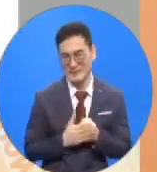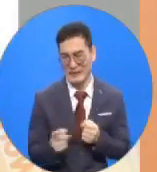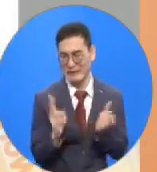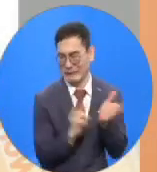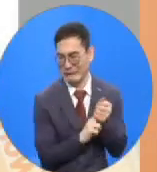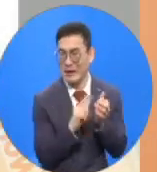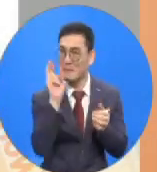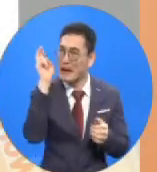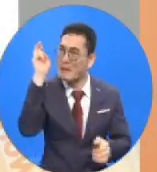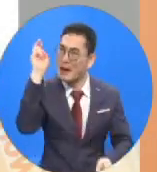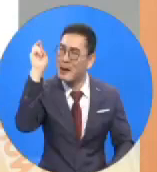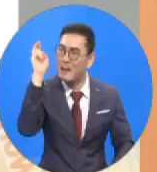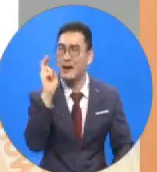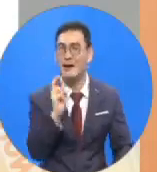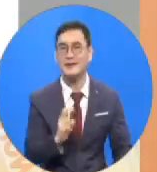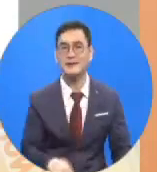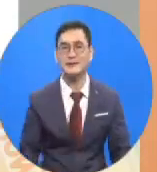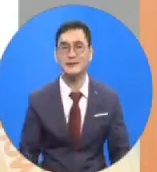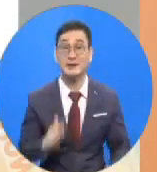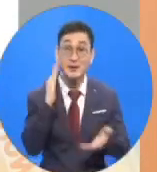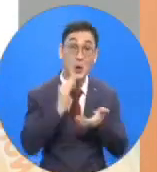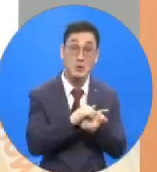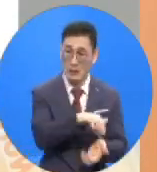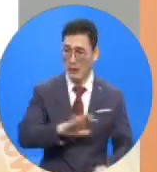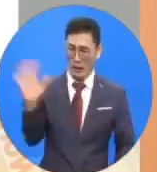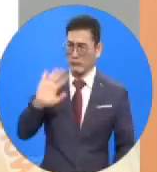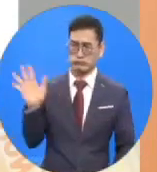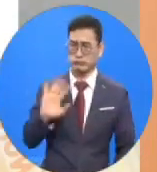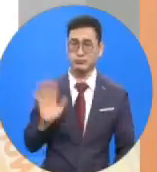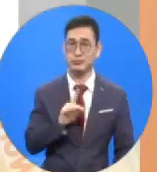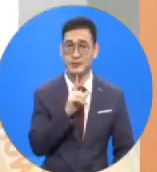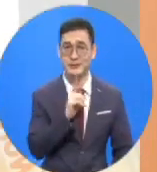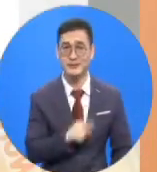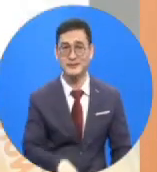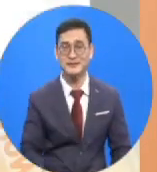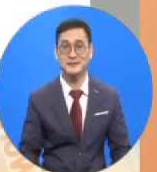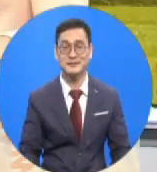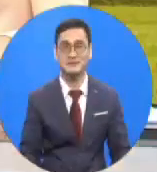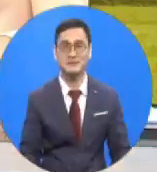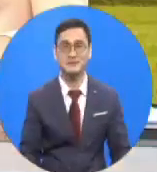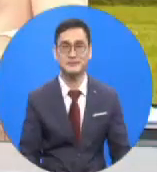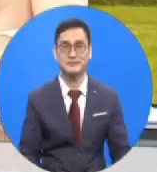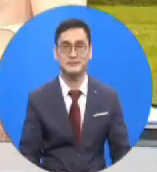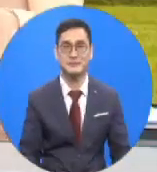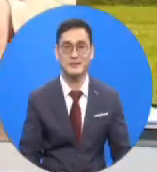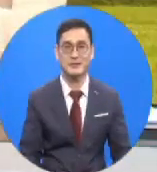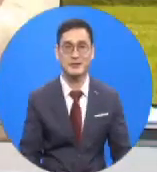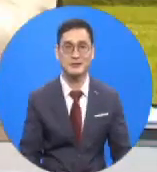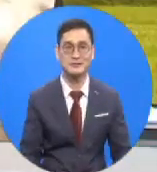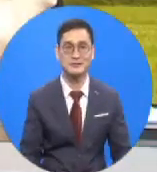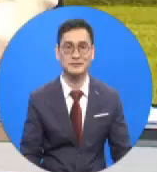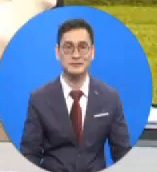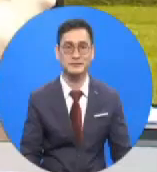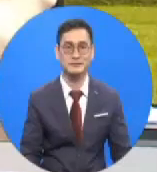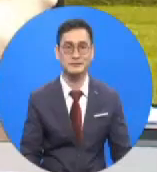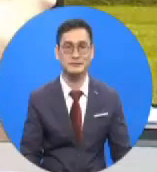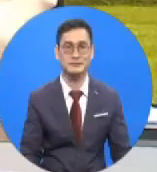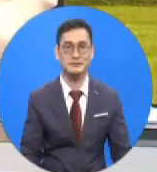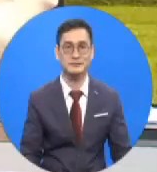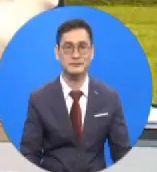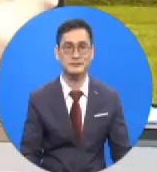하는 추정 들이 나오고 있는데 정확해야 당연히 아니라는 입장이 줘 4 이런 저번 일은 내용을 그려보며